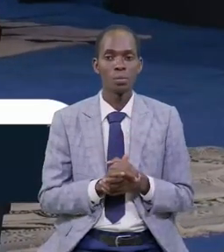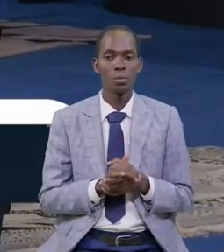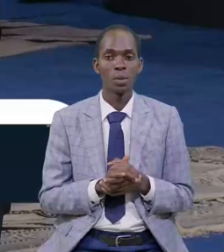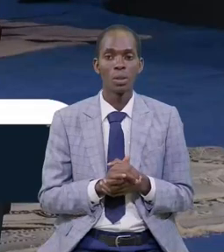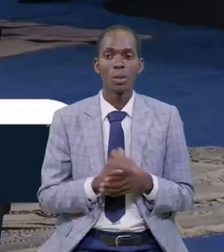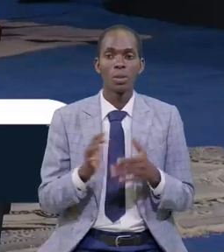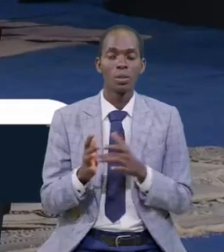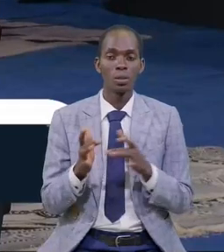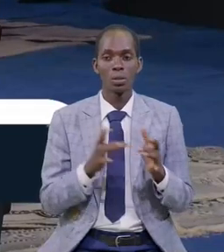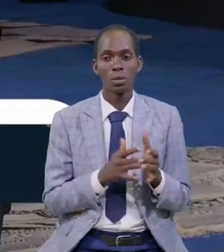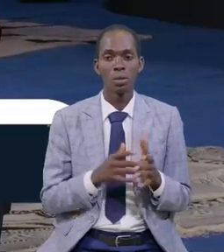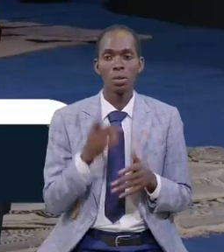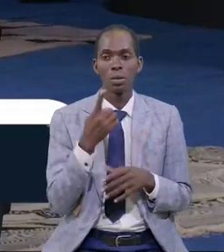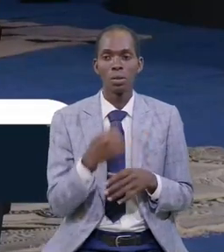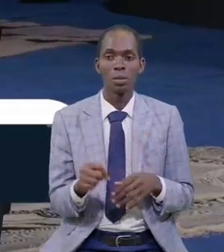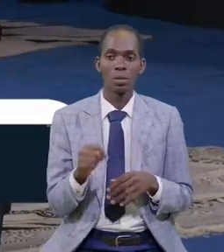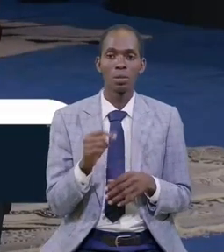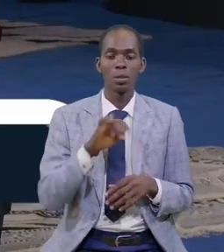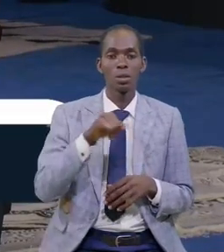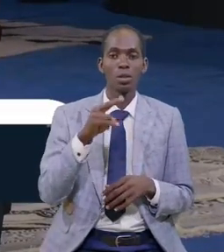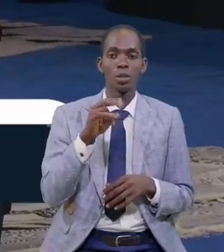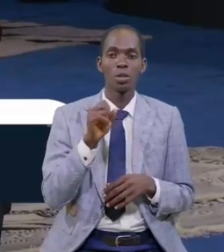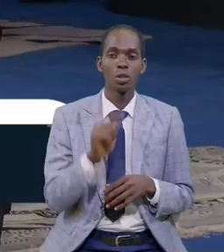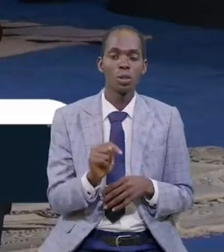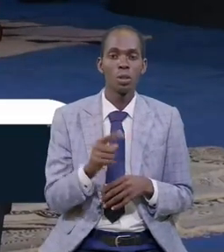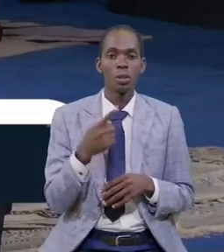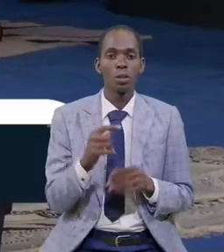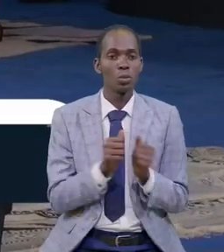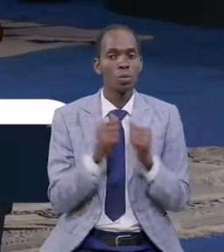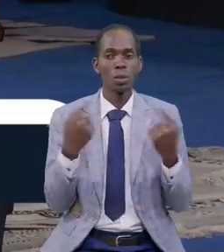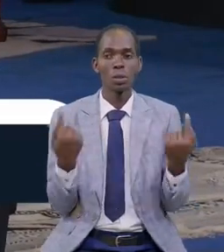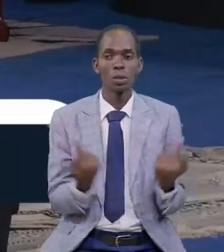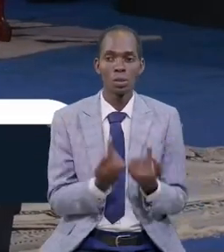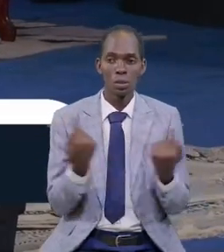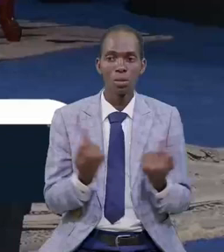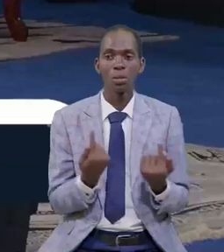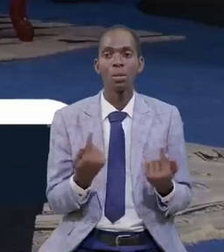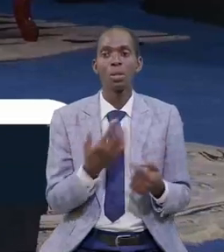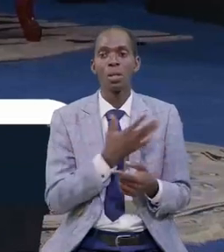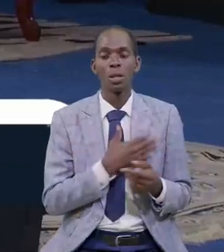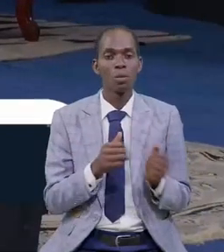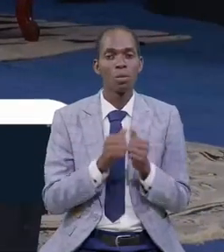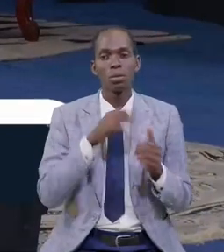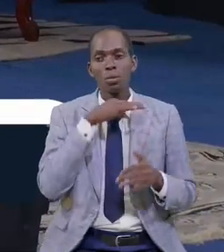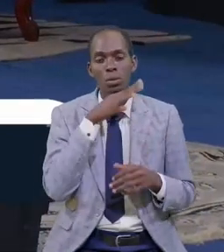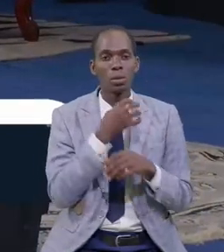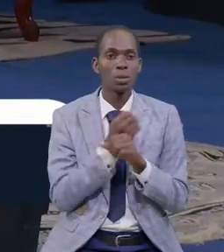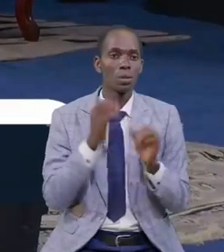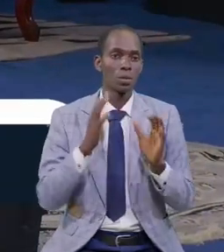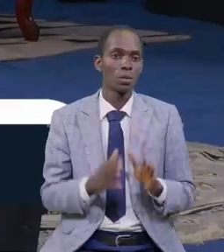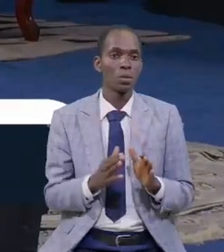Jésus le juste le Sauveur sans défaut et sans